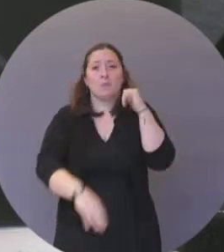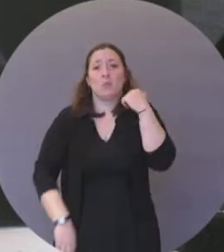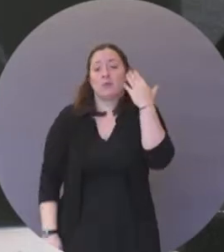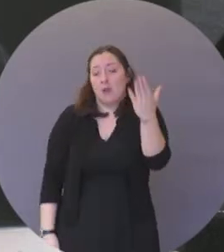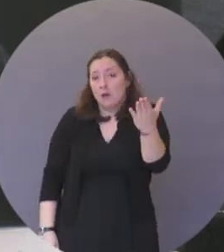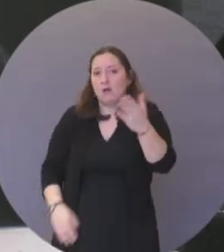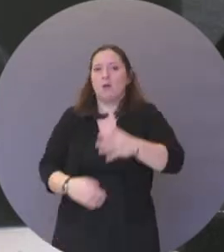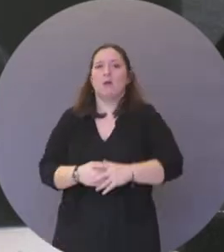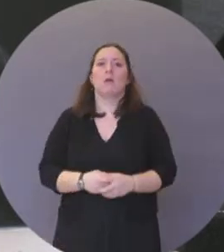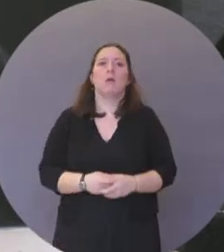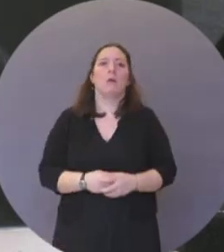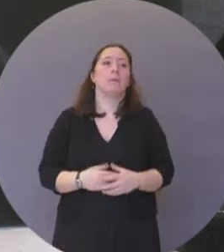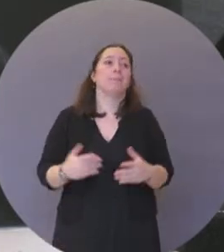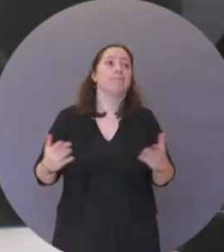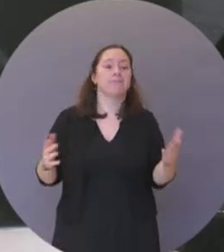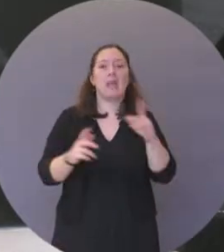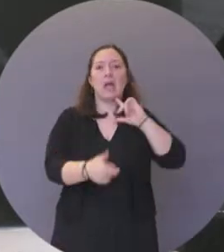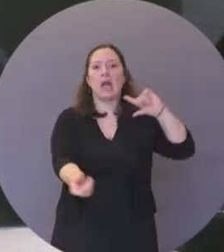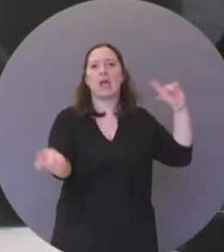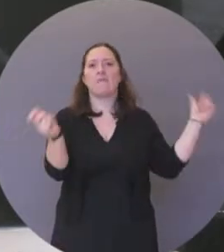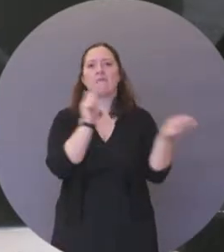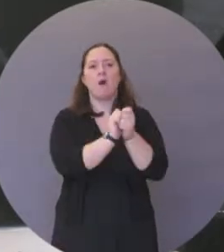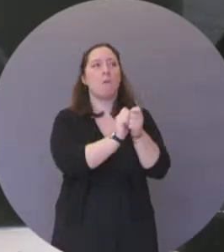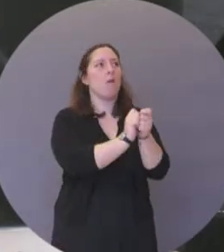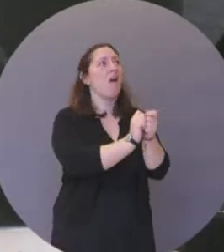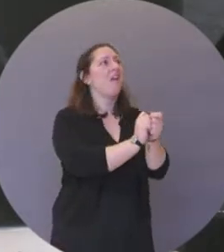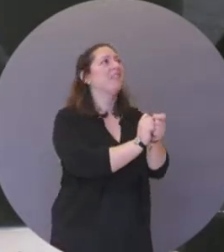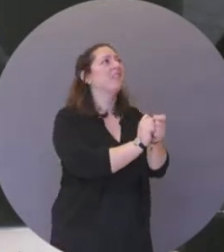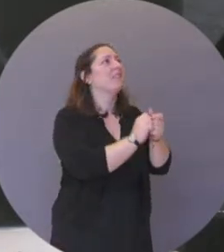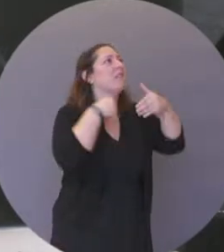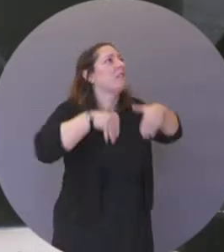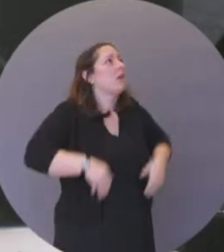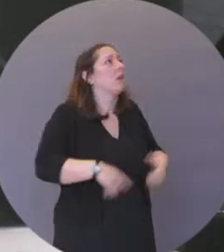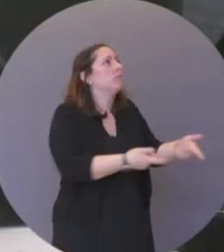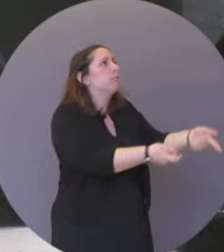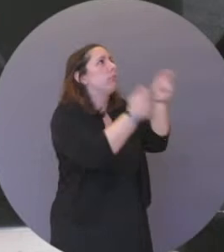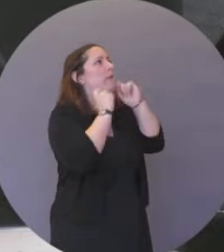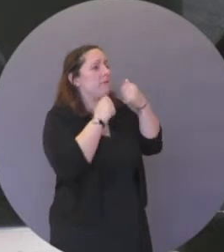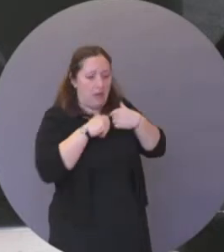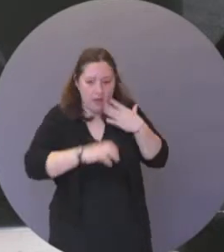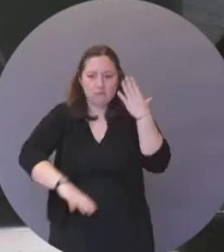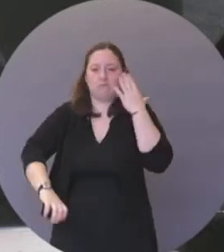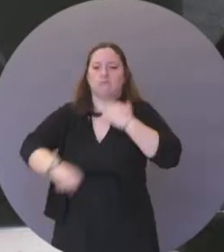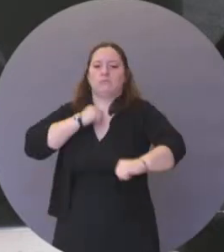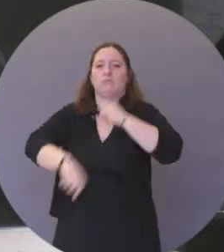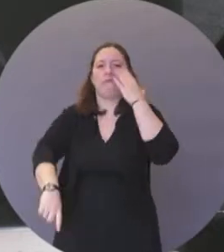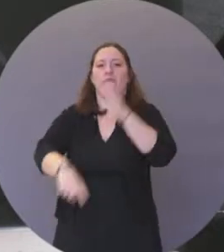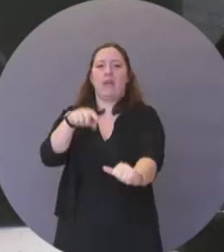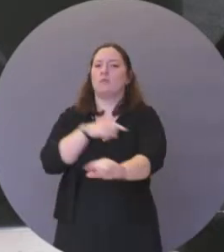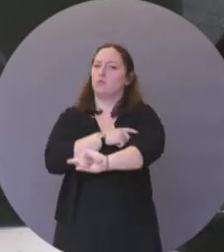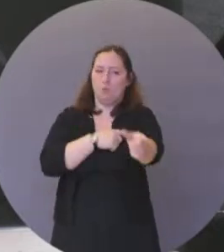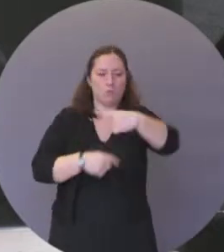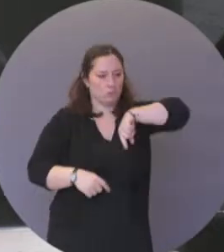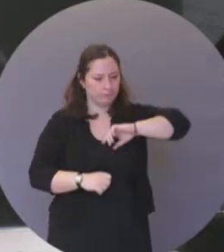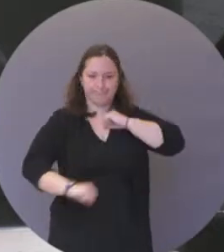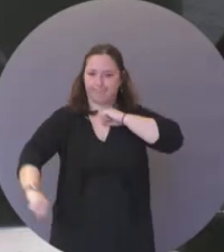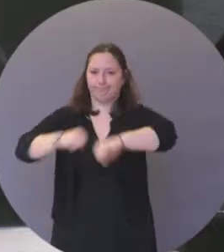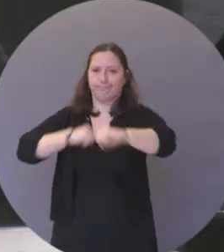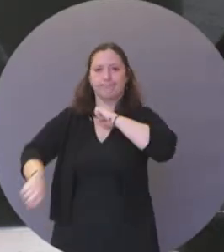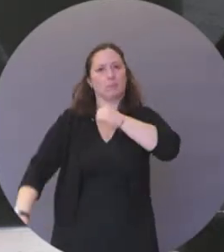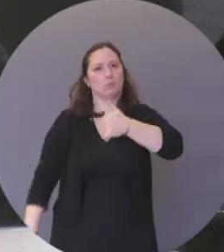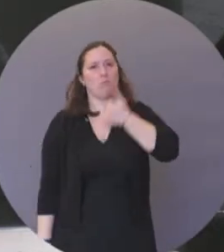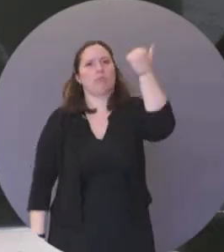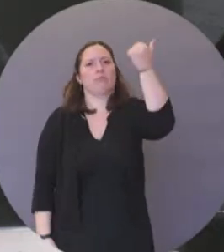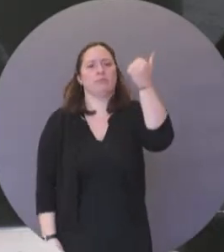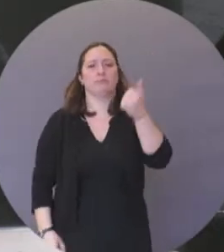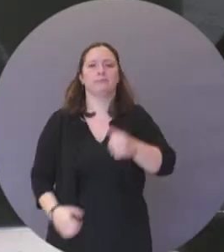les impacts de ces réformes c'est plutôt d'avancer et d'obtenir des résultats certes